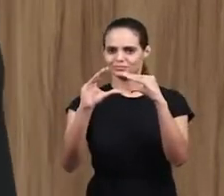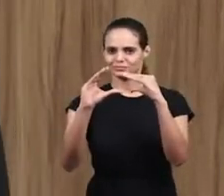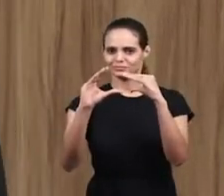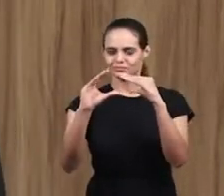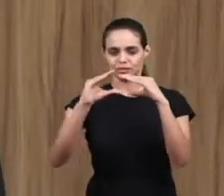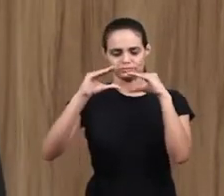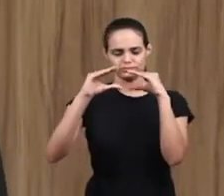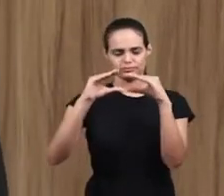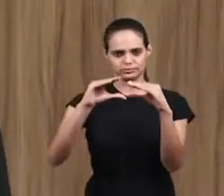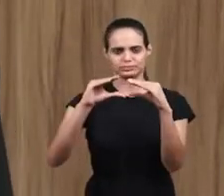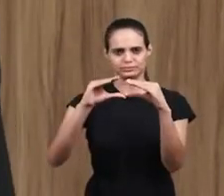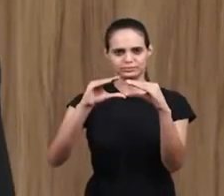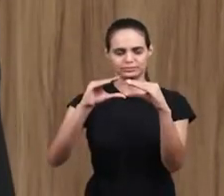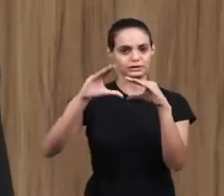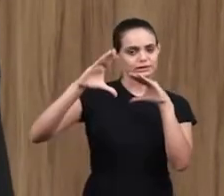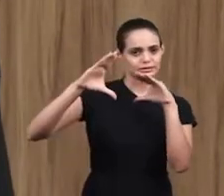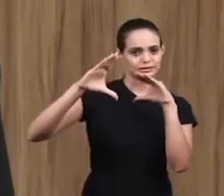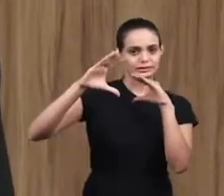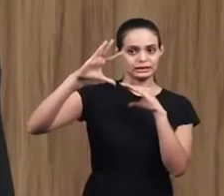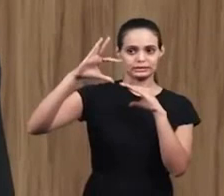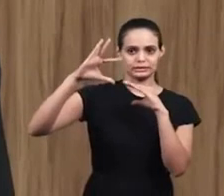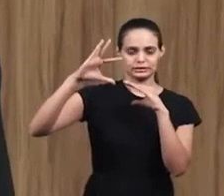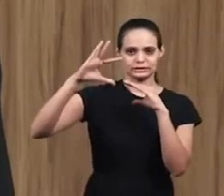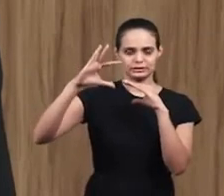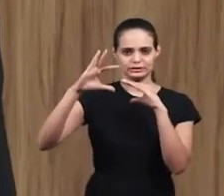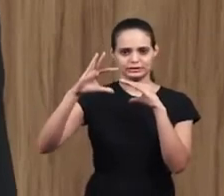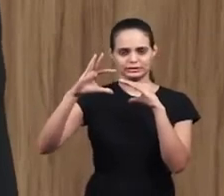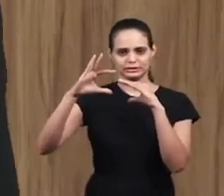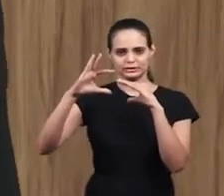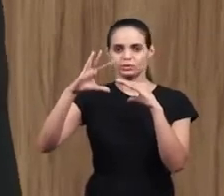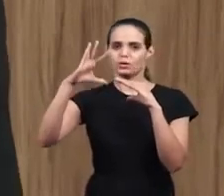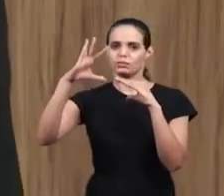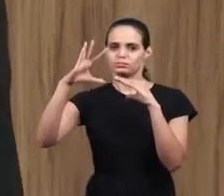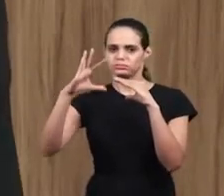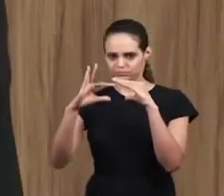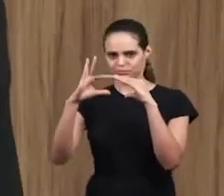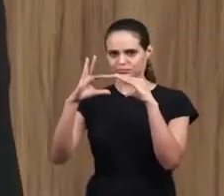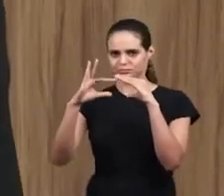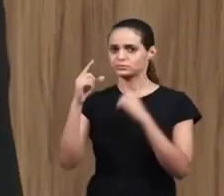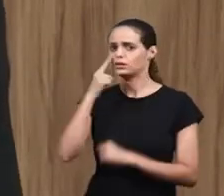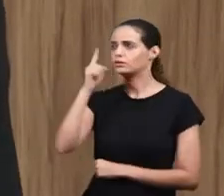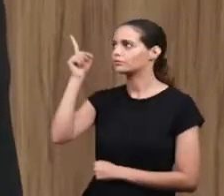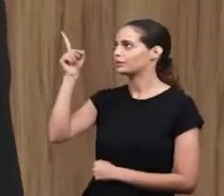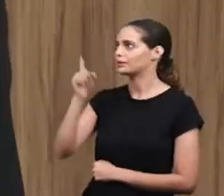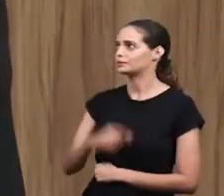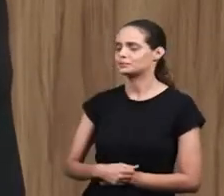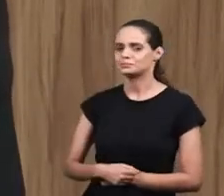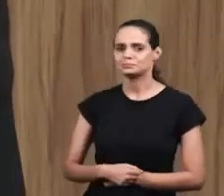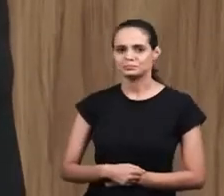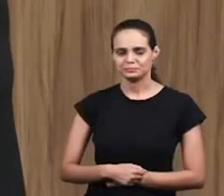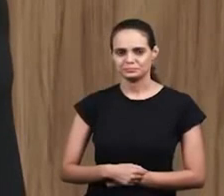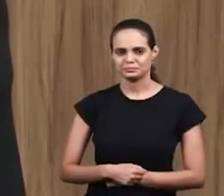die linke Hand oberhalb legen und der Indikator